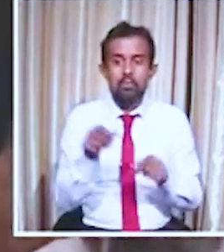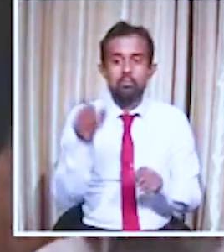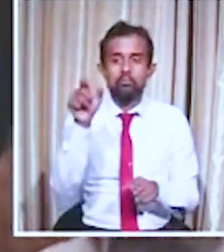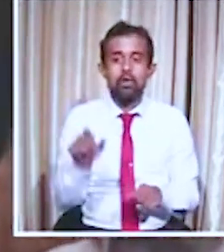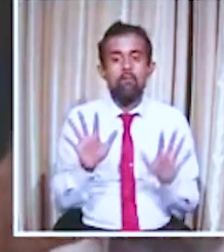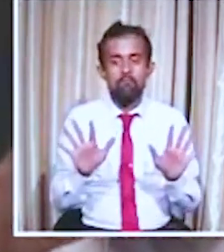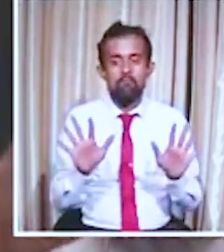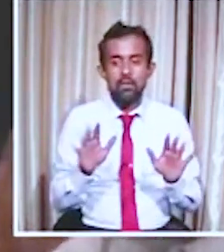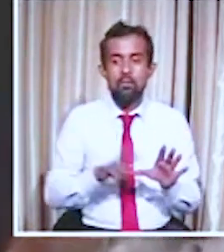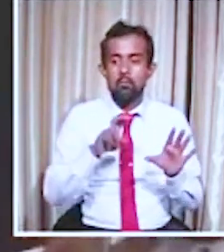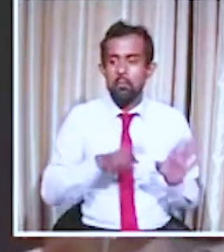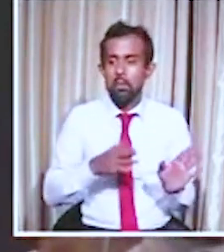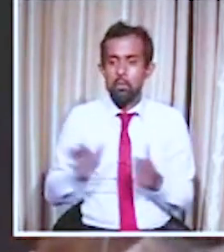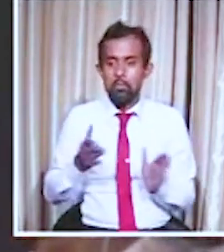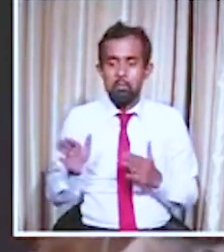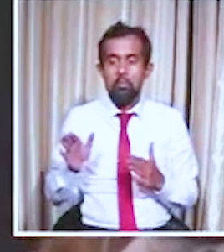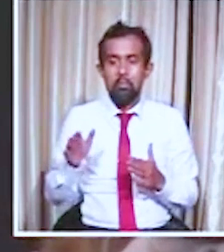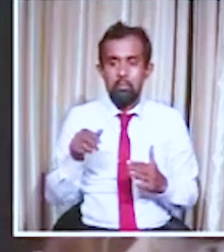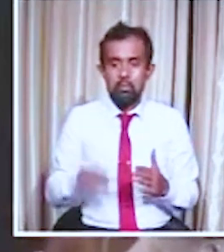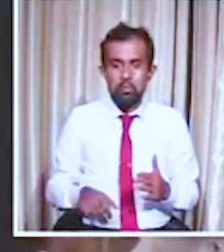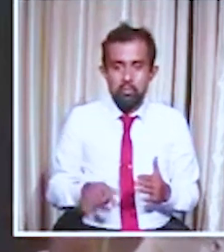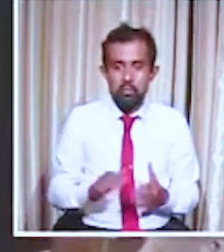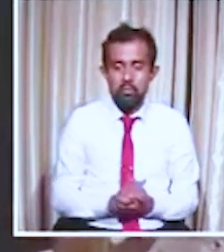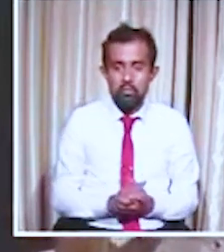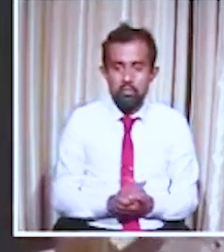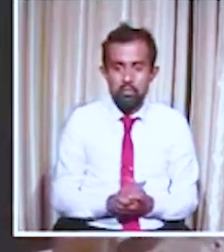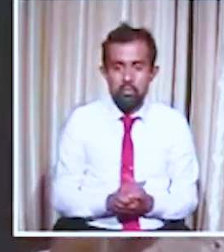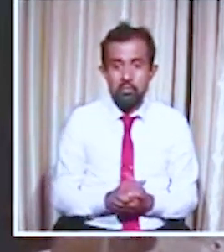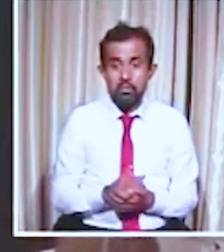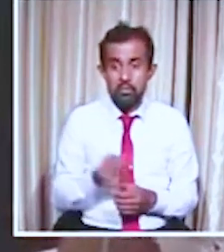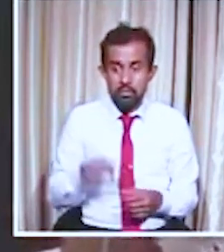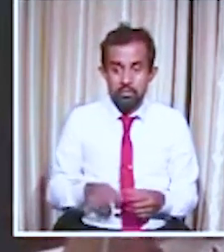உருவாக்கியதனுடைய விளைவுதான் இந்த மக்கள் போராட்டம் வேறு திசை நோக்கி சென்றது என்றுதான் நான் குறிப்பிட வேண்டும். தேங்க்யூ.